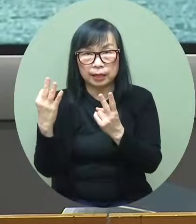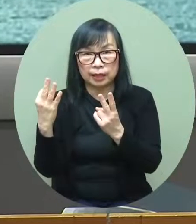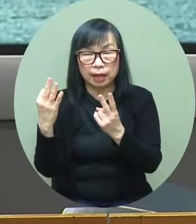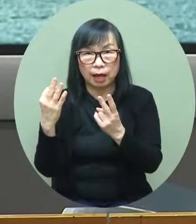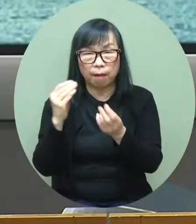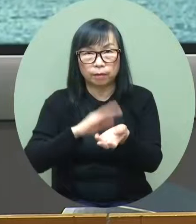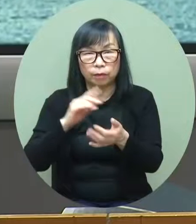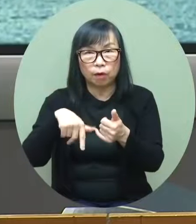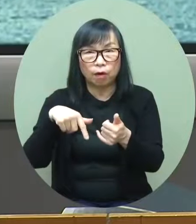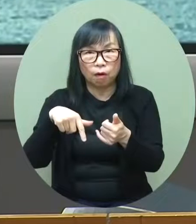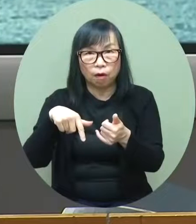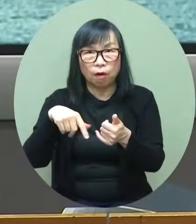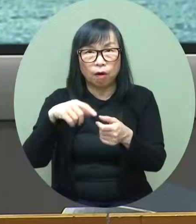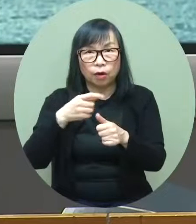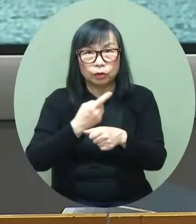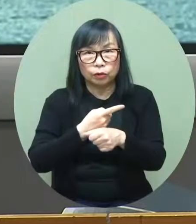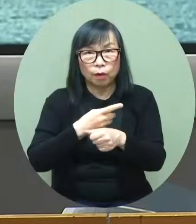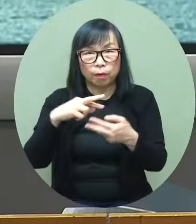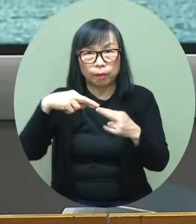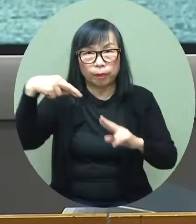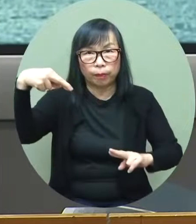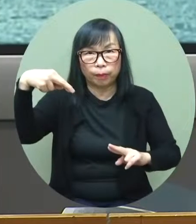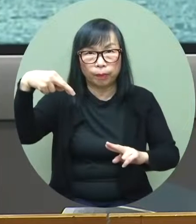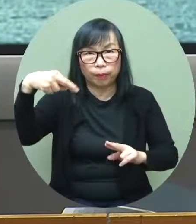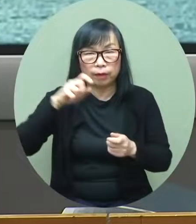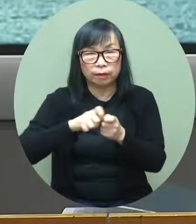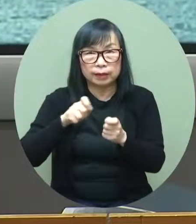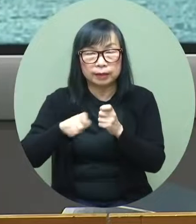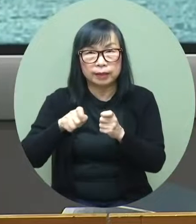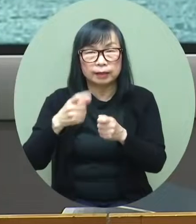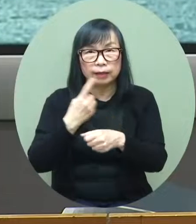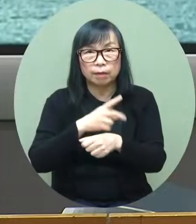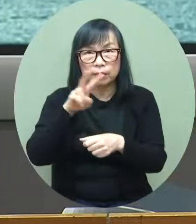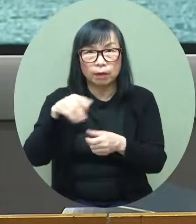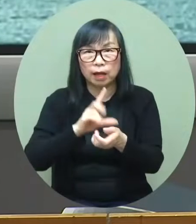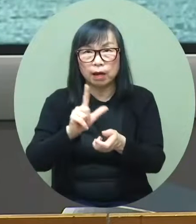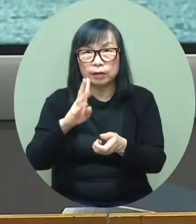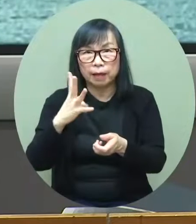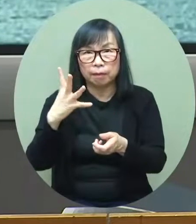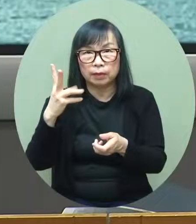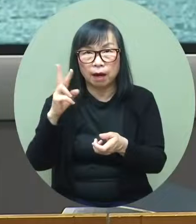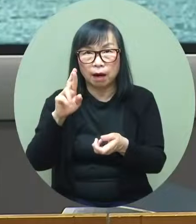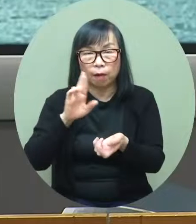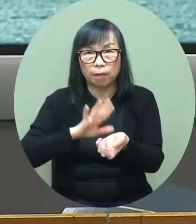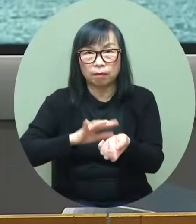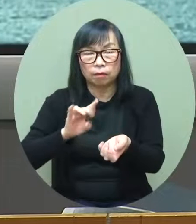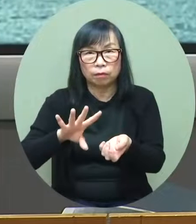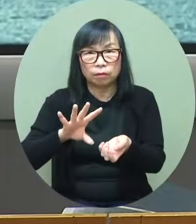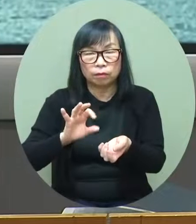個案裡面都做了一些初步的基因分析，就是暫時找不到 L452R 陽性的個